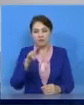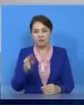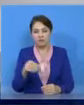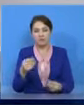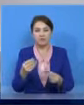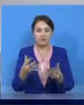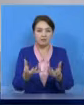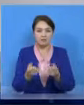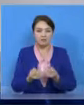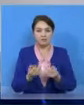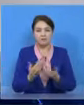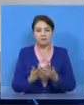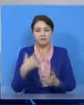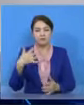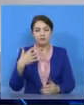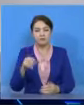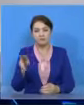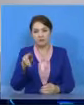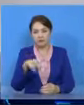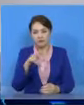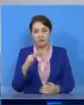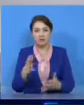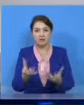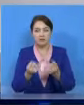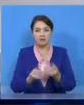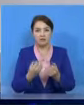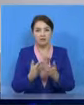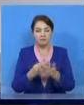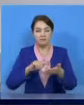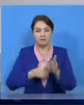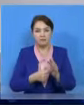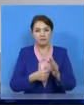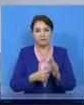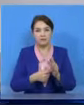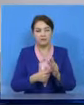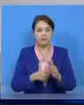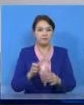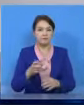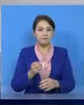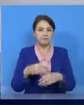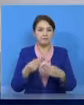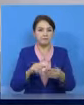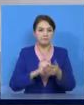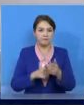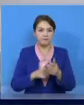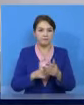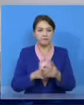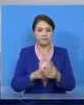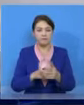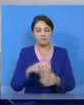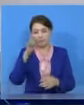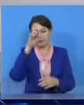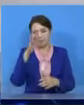алып жатыр. Осы 55 миллиард теңгені субсидиялау мақсатында және кепілдік беру мақсатында